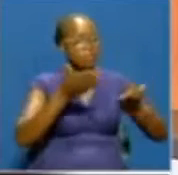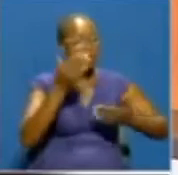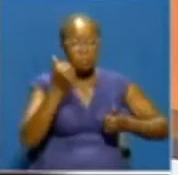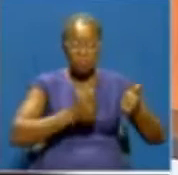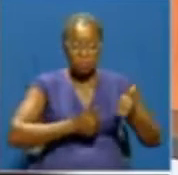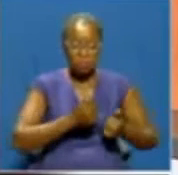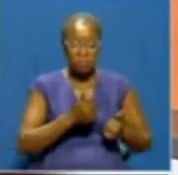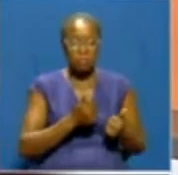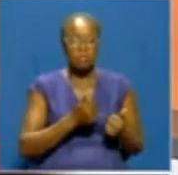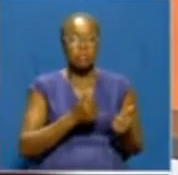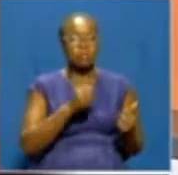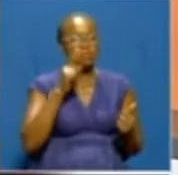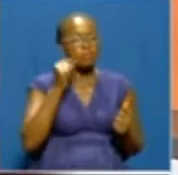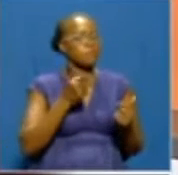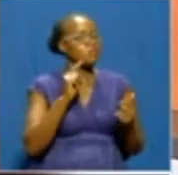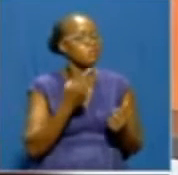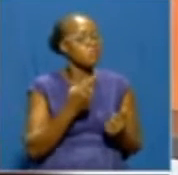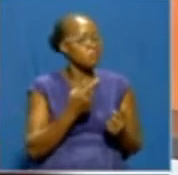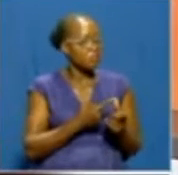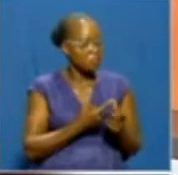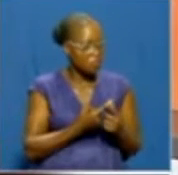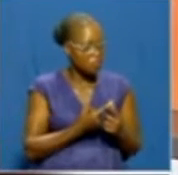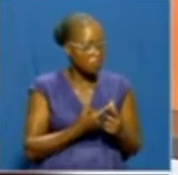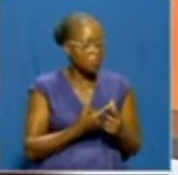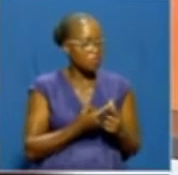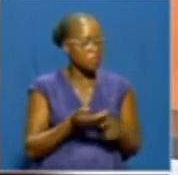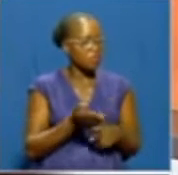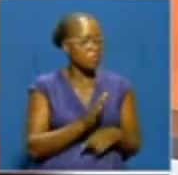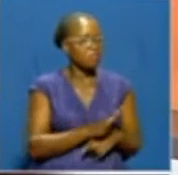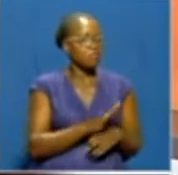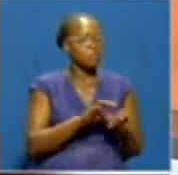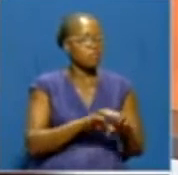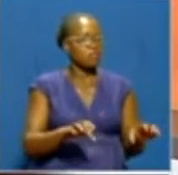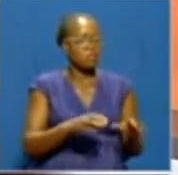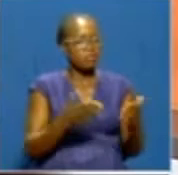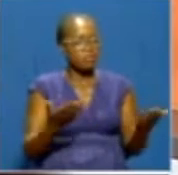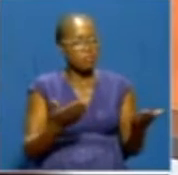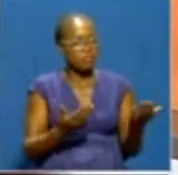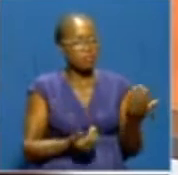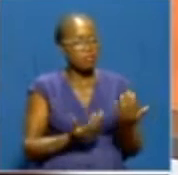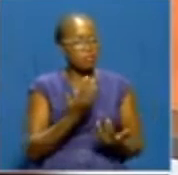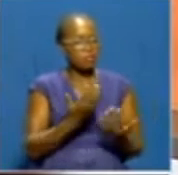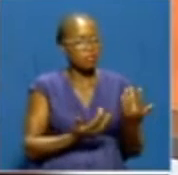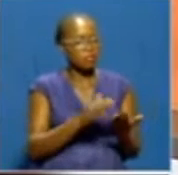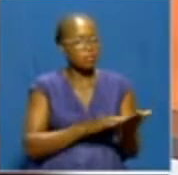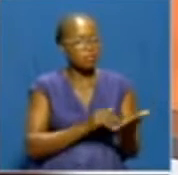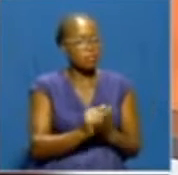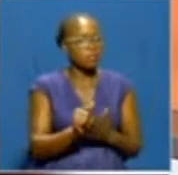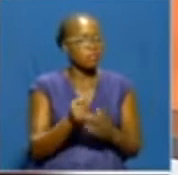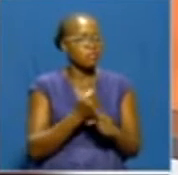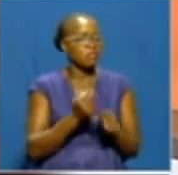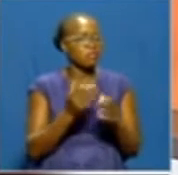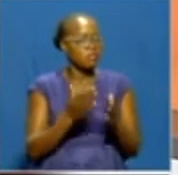Twende kwanza Mombasa tumzungumze naye Junai Karisa ambaye yupo katika soko la Kongowea kule ambapo kumekuwa na moto ambao wafanyakazi ama wahudumu